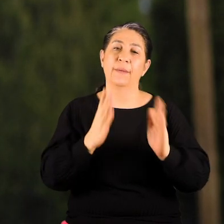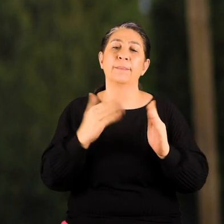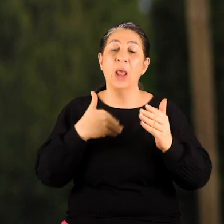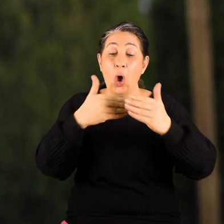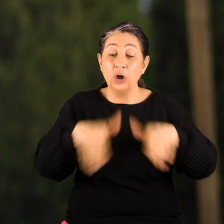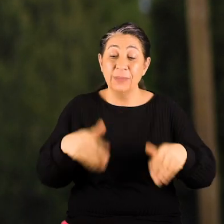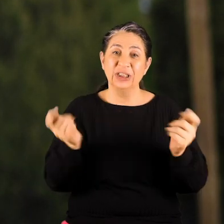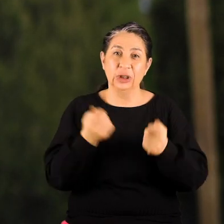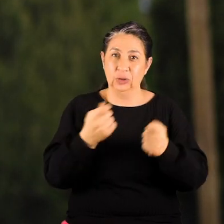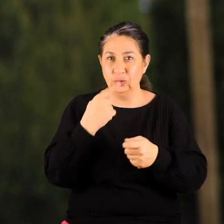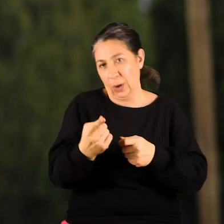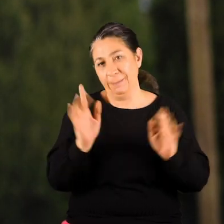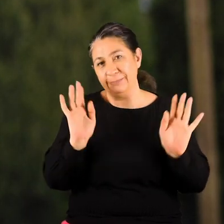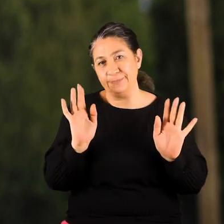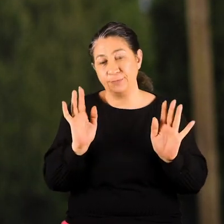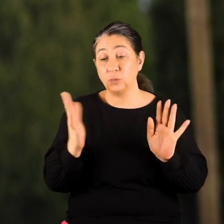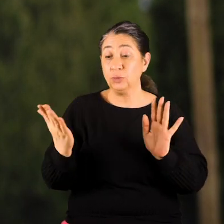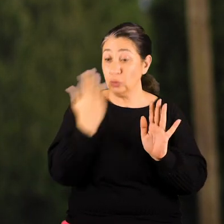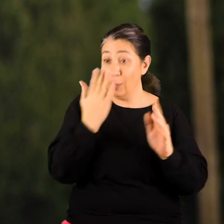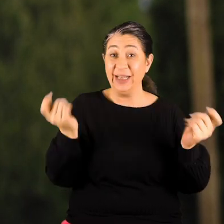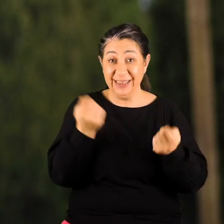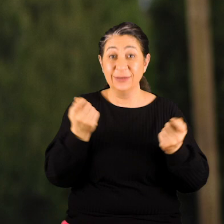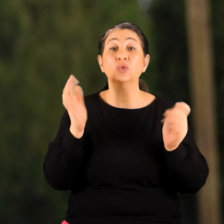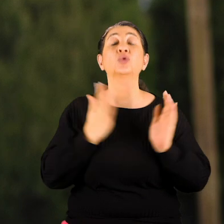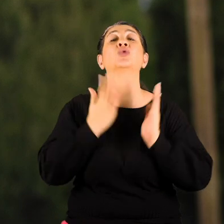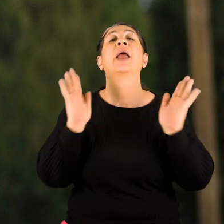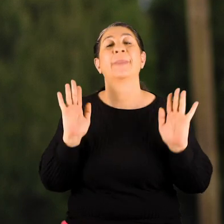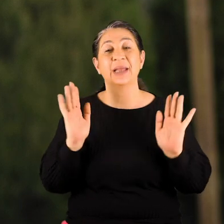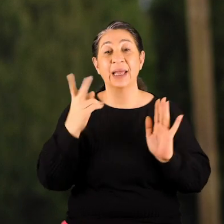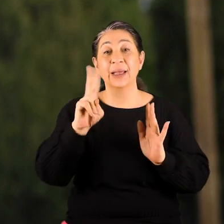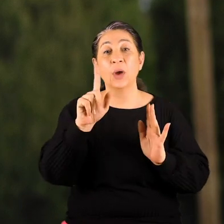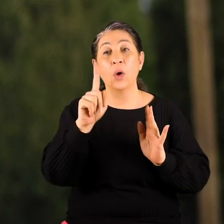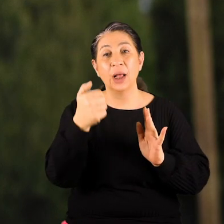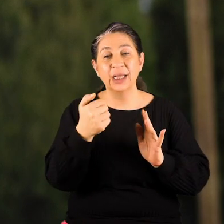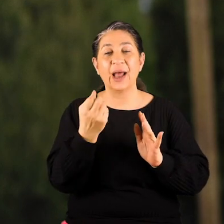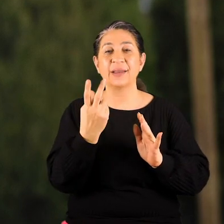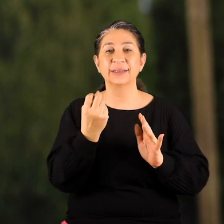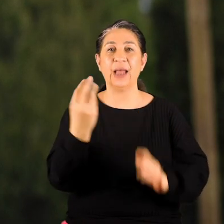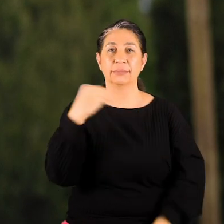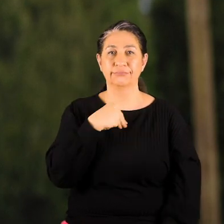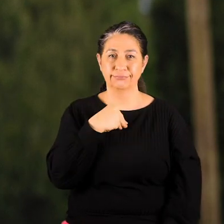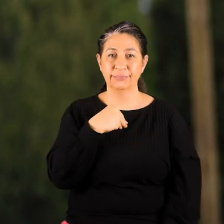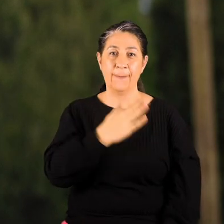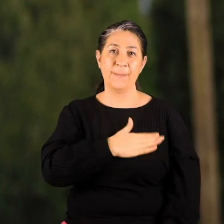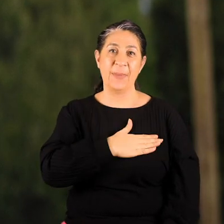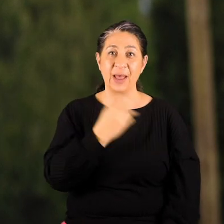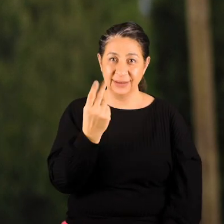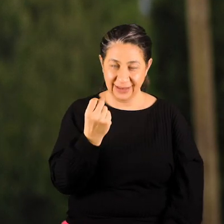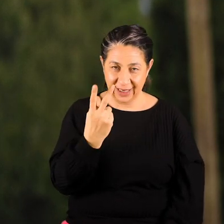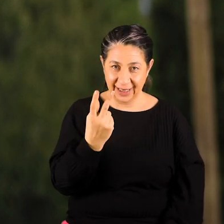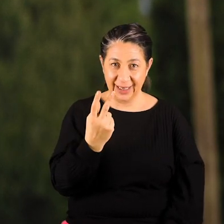önümü kesmeye çalıştı en azından öyle diyeyim. Durdurmaya aynen. çalıştı ama durduramadı. Aynen. 2016'da kanser teşhisi kondu. Hı-hı. Meme